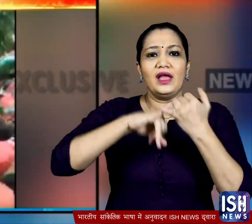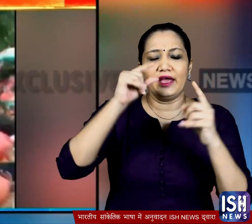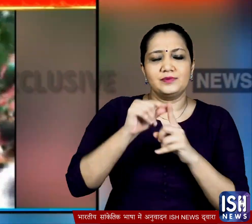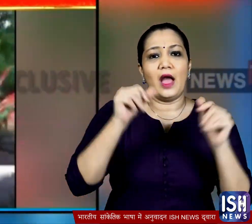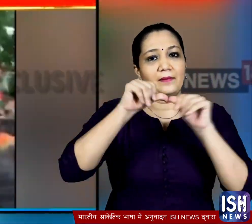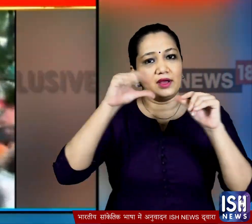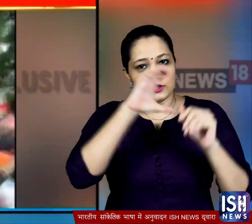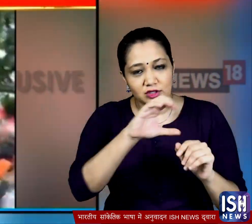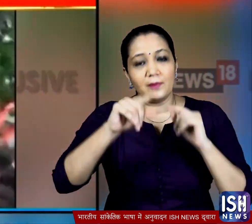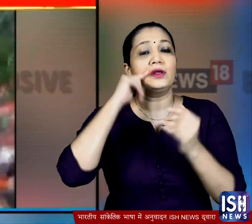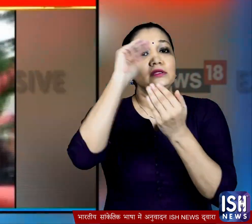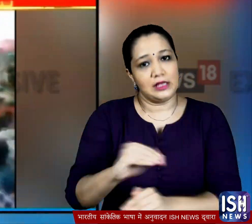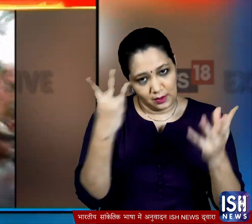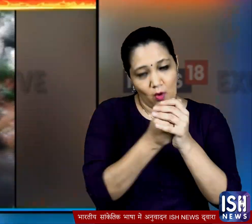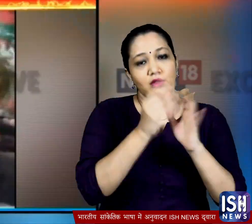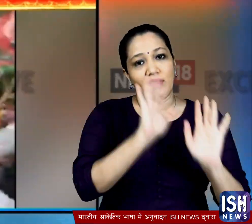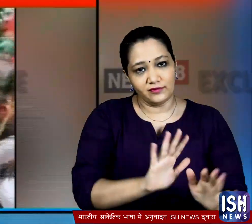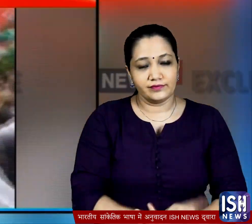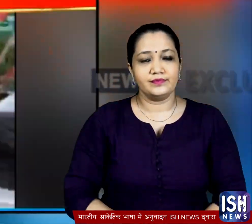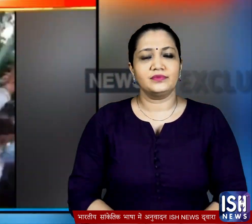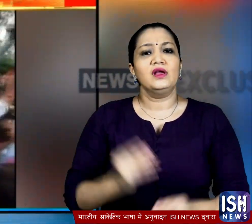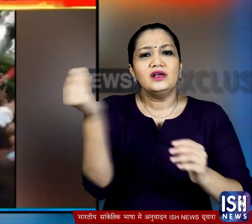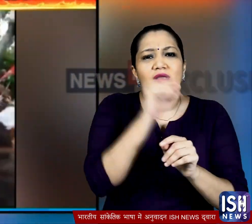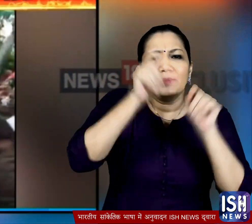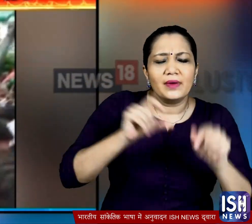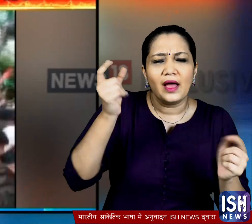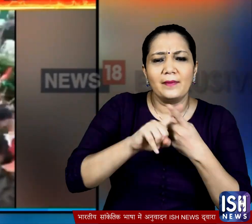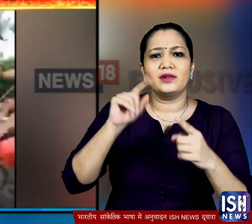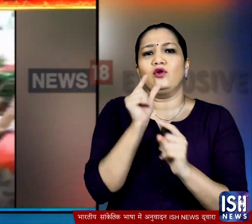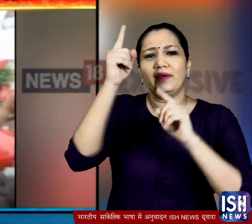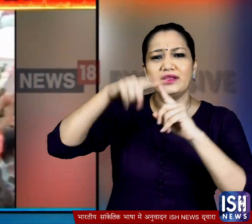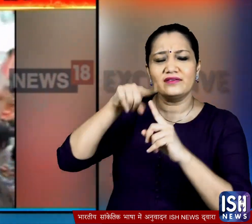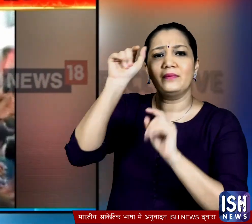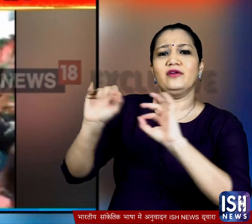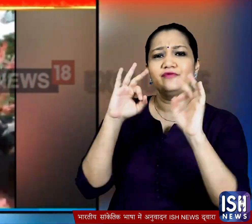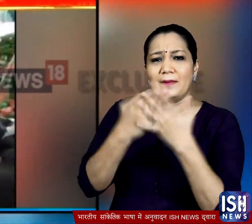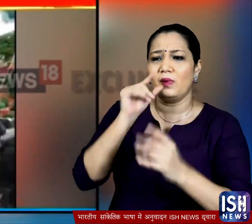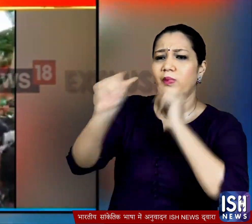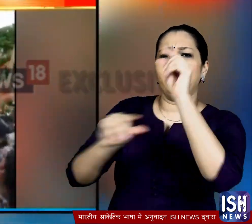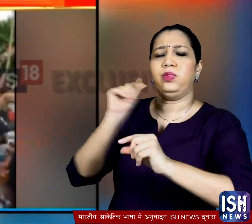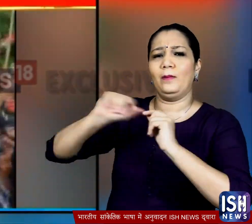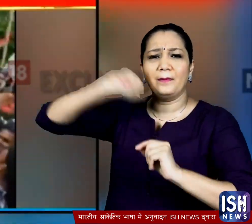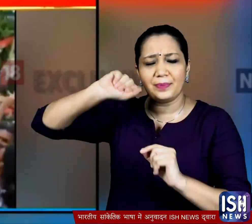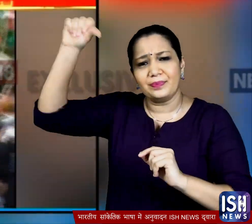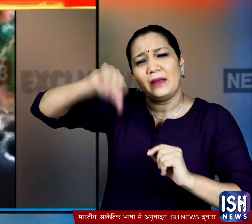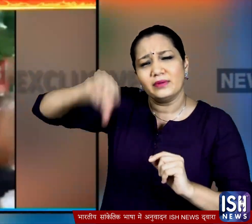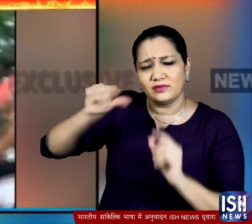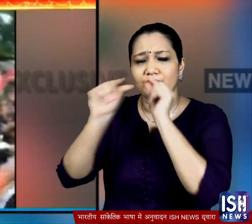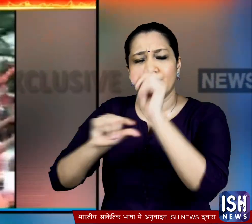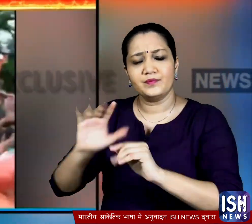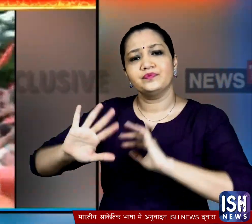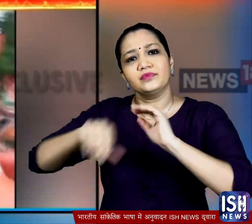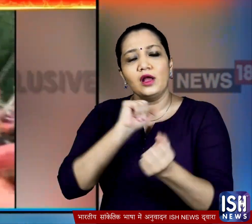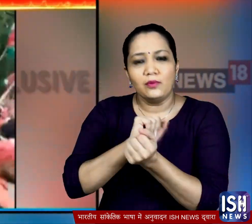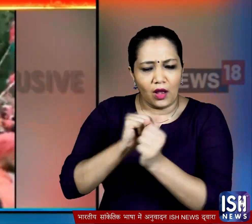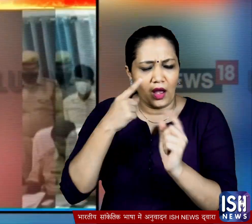एसपी नेता अंबिका चौधरी और उनके बेटे भी मौजूद थे। इसी दौरान कुछ लोगों ने वहां उपेंद्र तिवारी और उनके परिवार के खिलाफ नारे लगाए, जिसके बाद